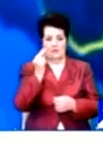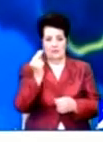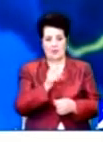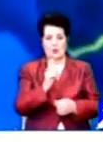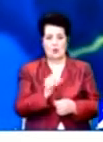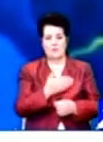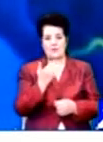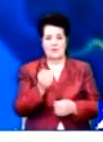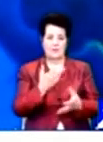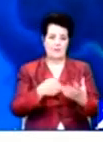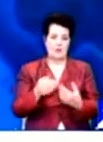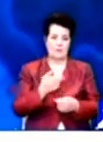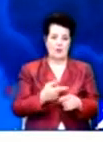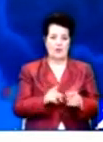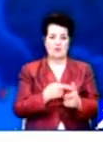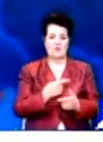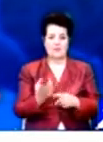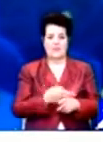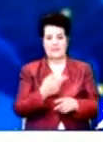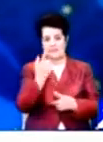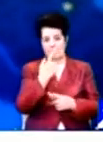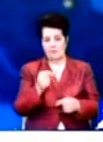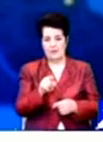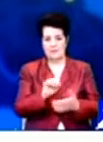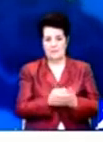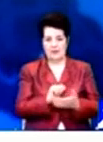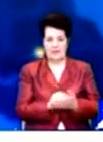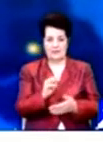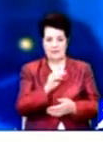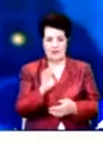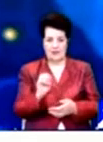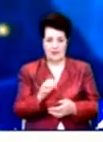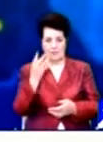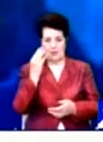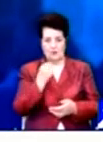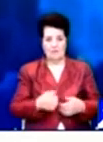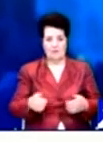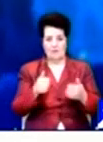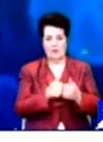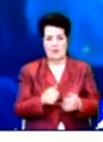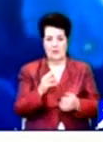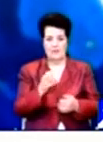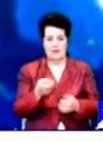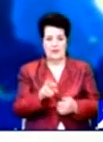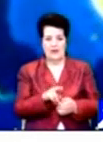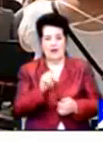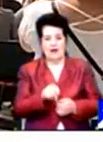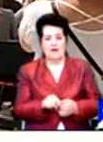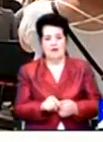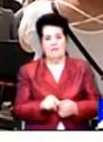să evite manipularea și dezinformarea din presă. TVR Moldova a fost partenerul media a evenimentului.